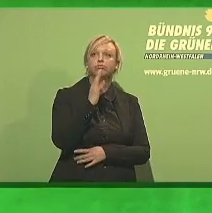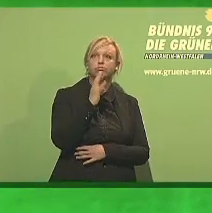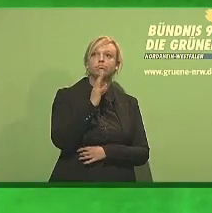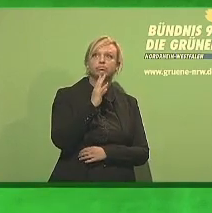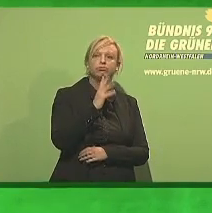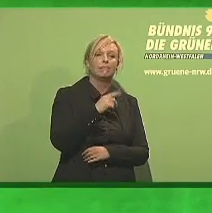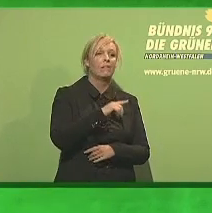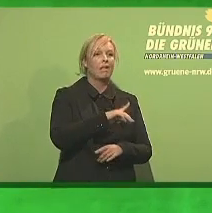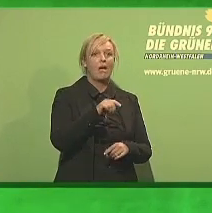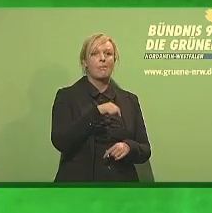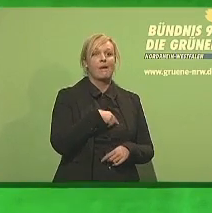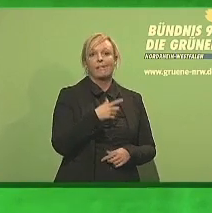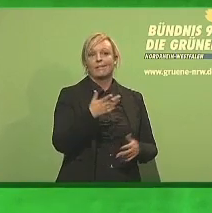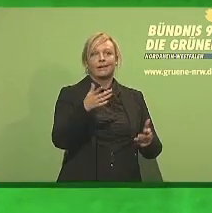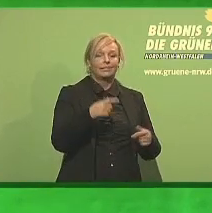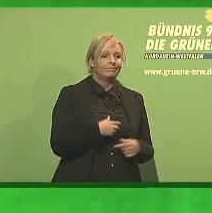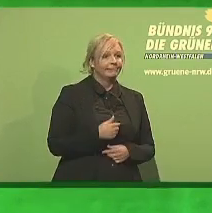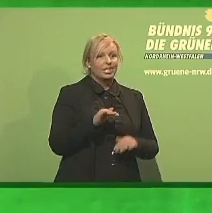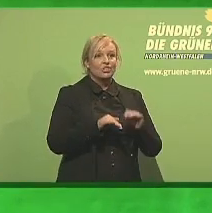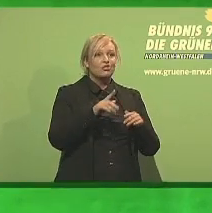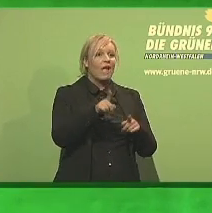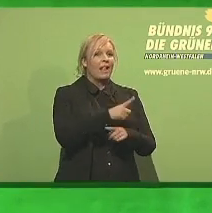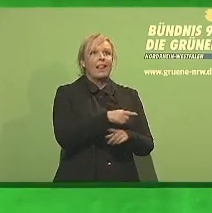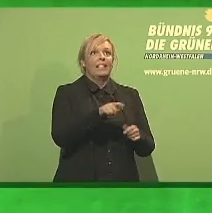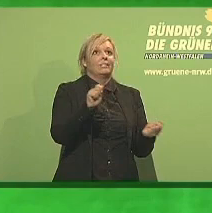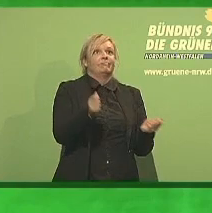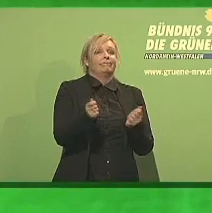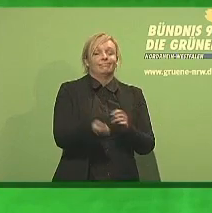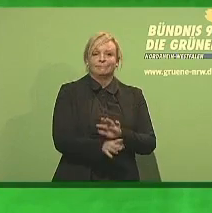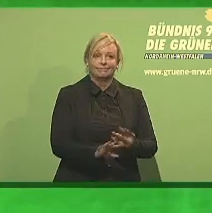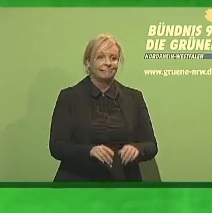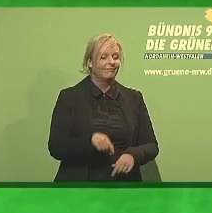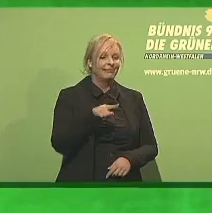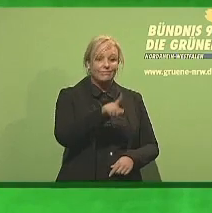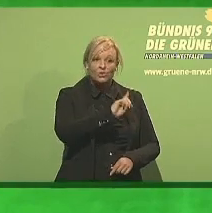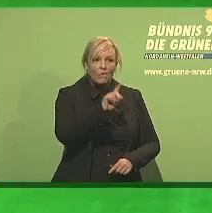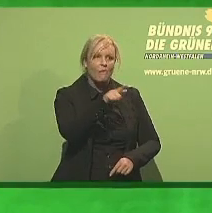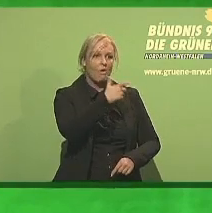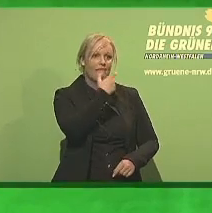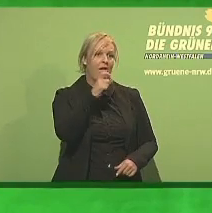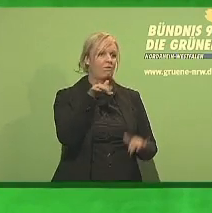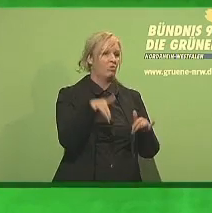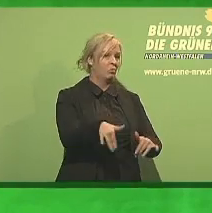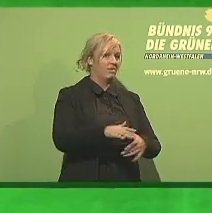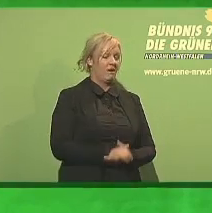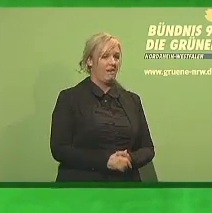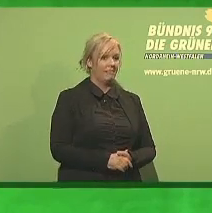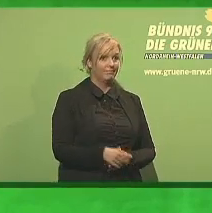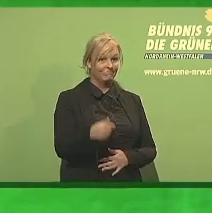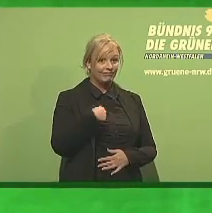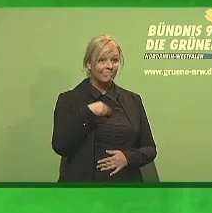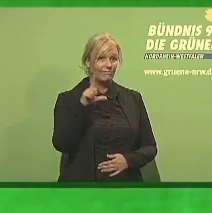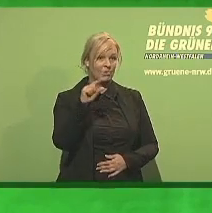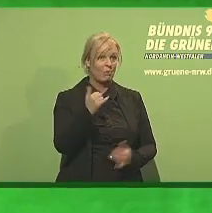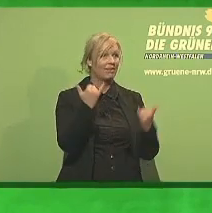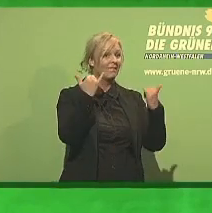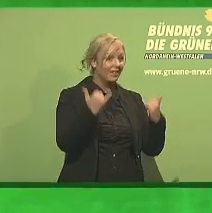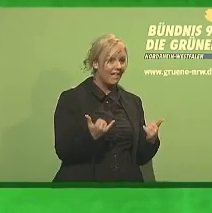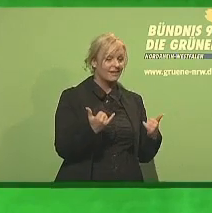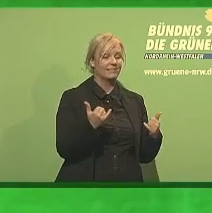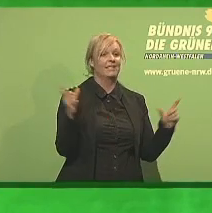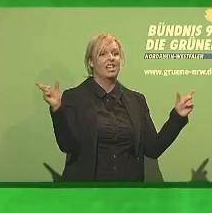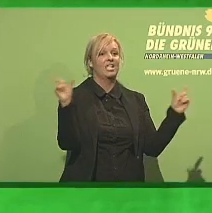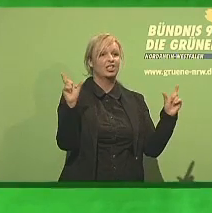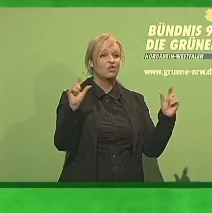ganz automatisch mitklatscht. Man ist sofort für alles verantwortlich. Für uns heißt es jetzt,